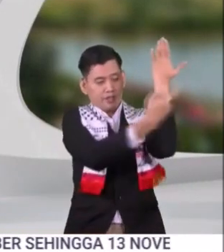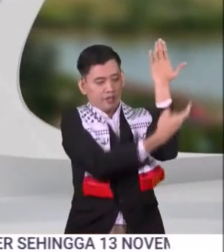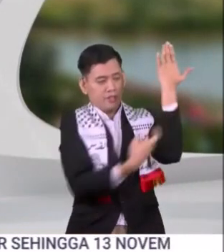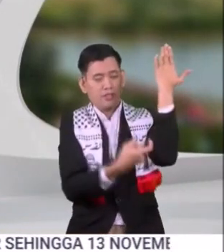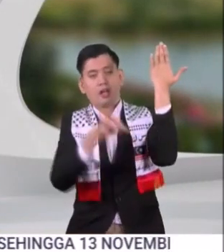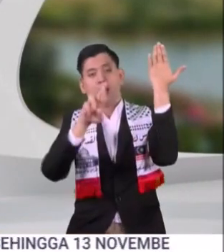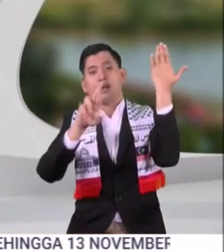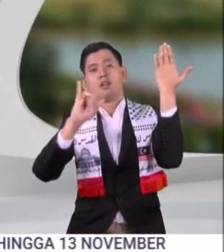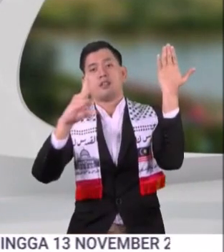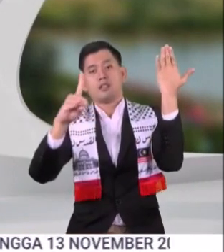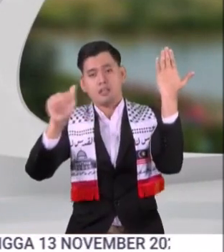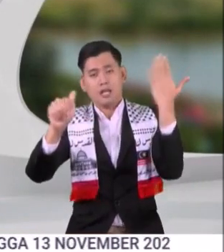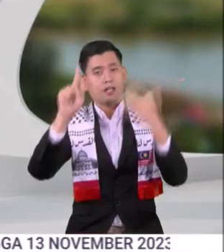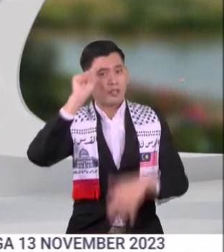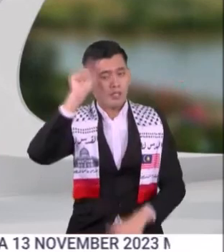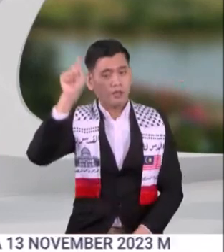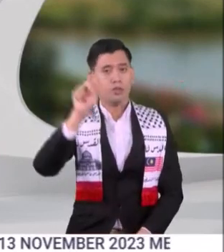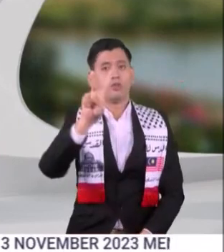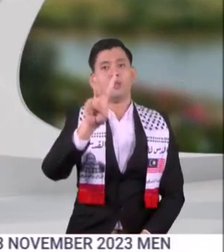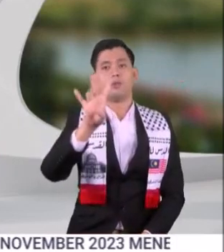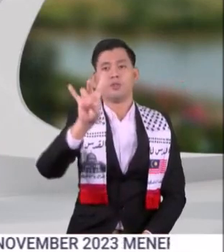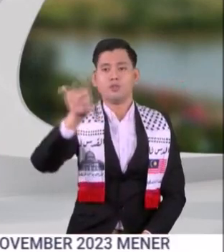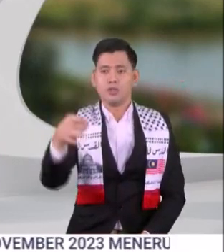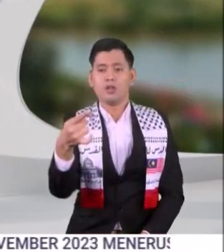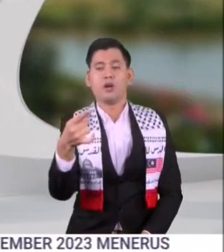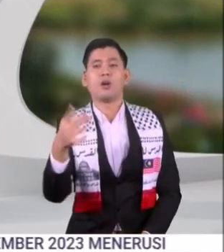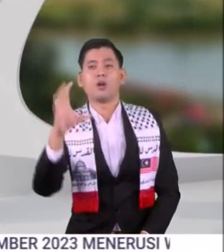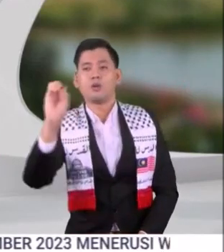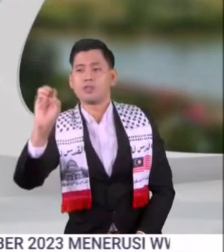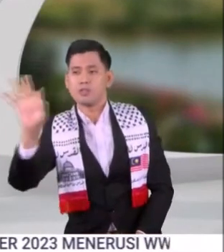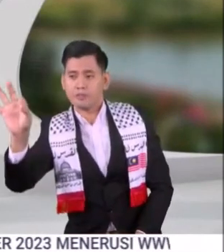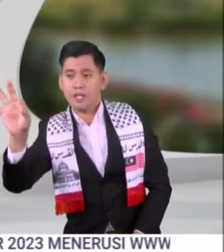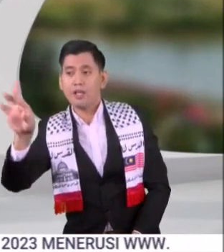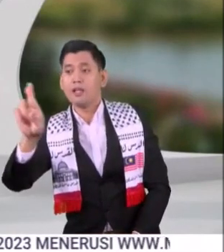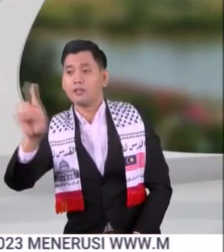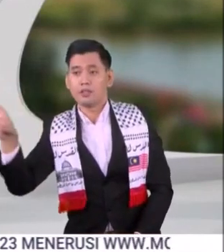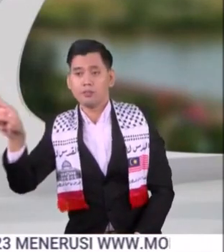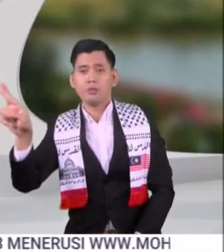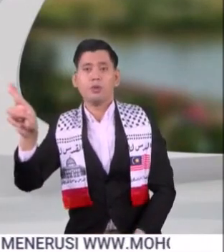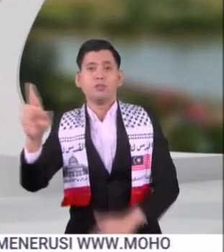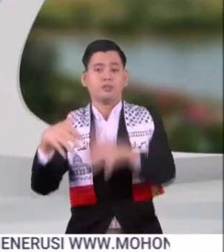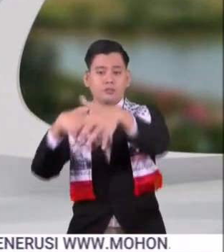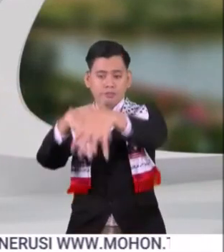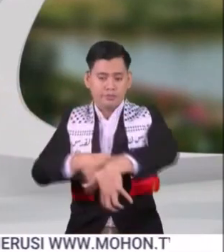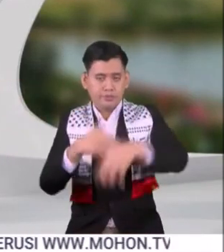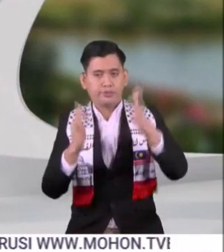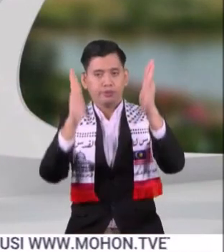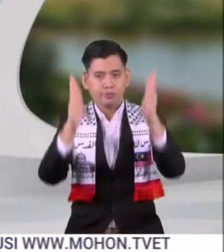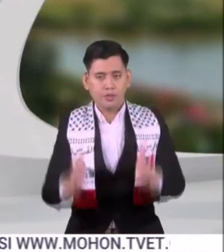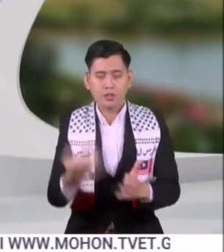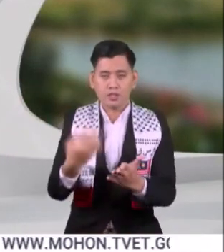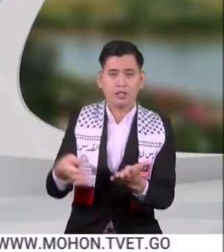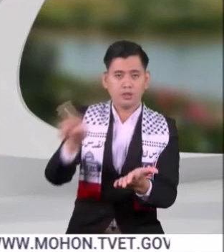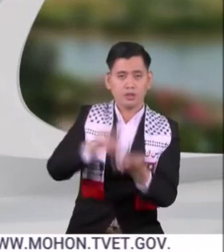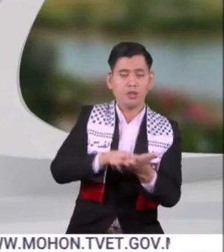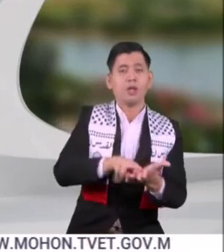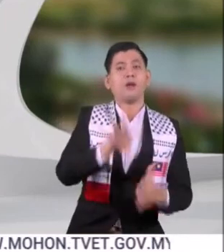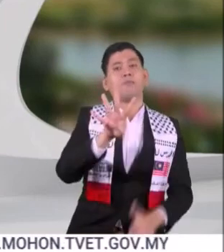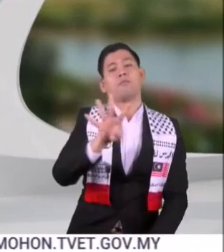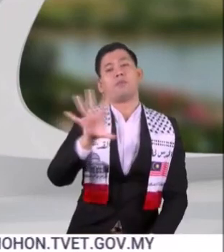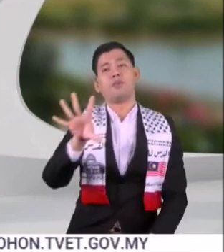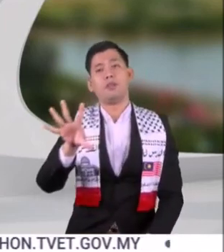Terengganu merekodkan 279 pekebun daripada jumlah itu lebih 10,845